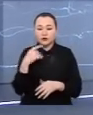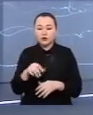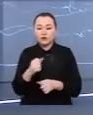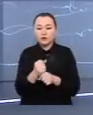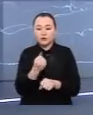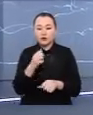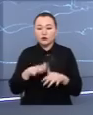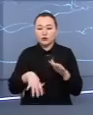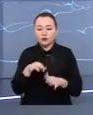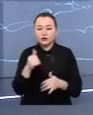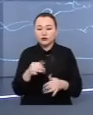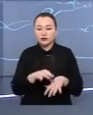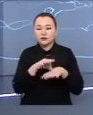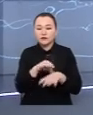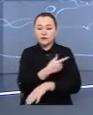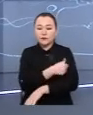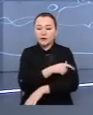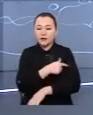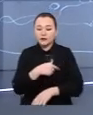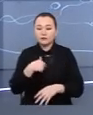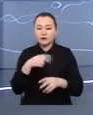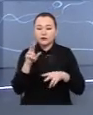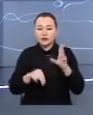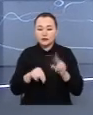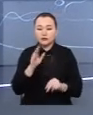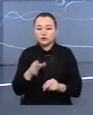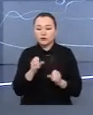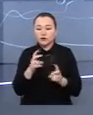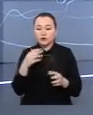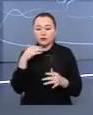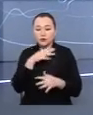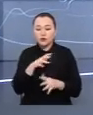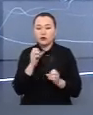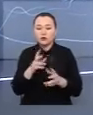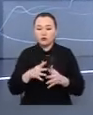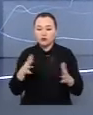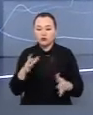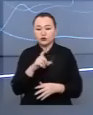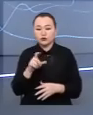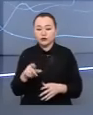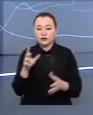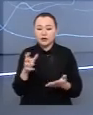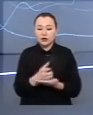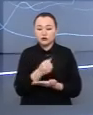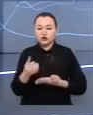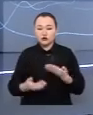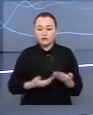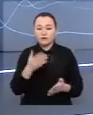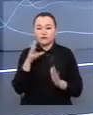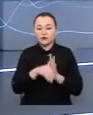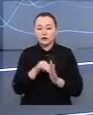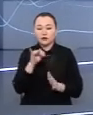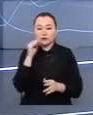руки, и сейчас ее доставили в больницу. Мы будем надеяться, что как можно больше людей найдутся живыми, в том числе